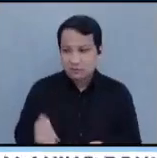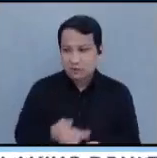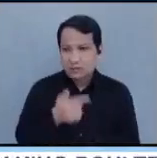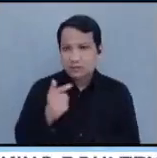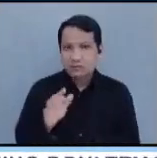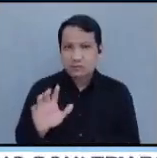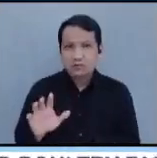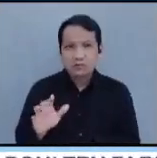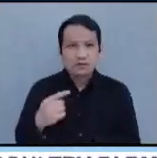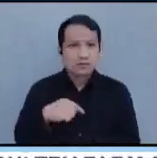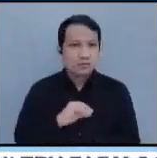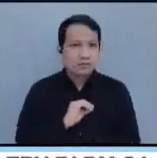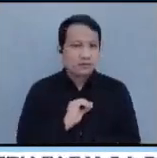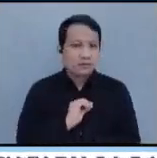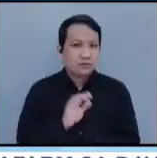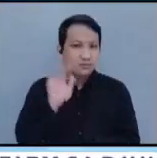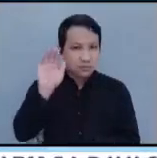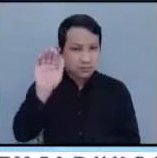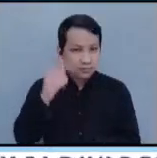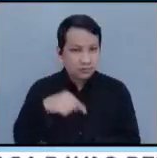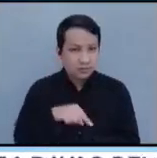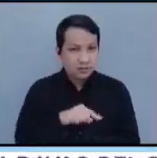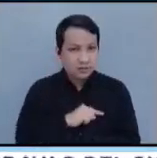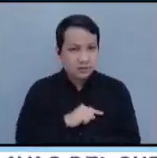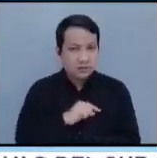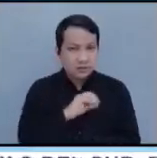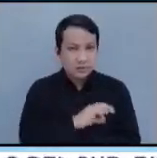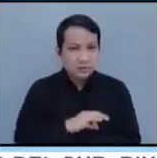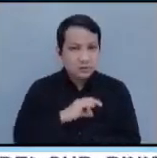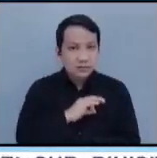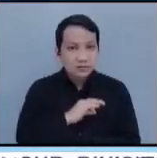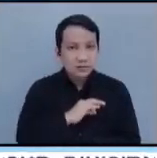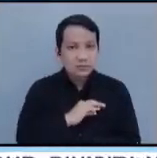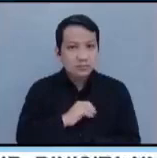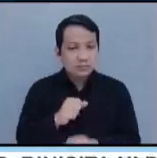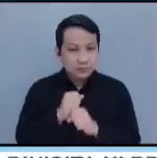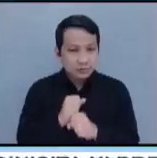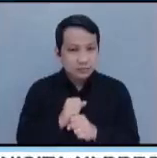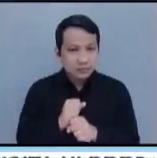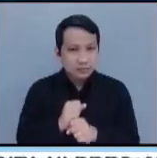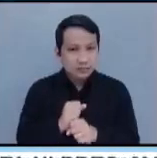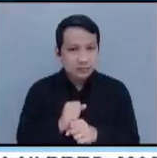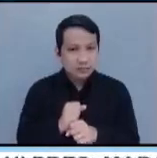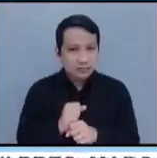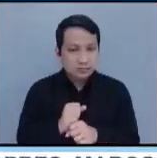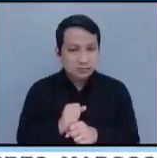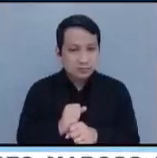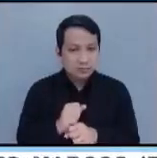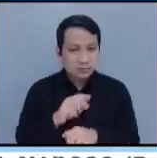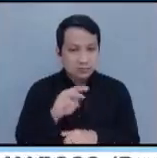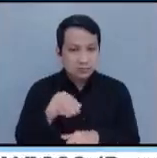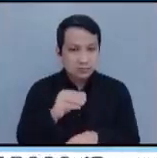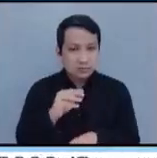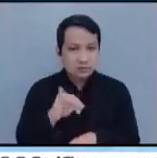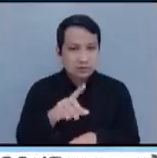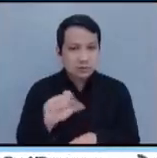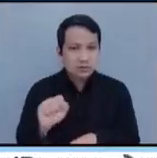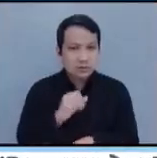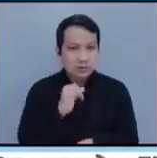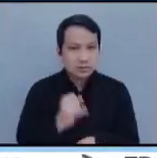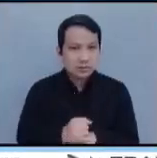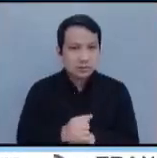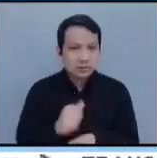appeal to our friend Neighbor and all of the marshal islands kasi s araw na po eh I